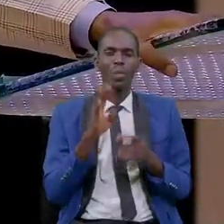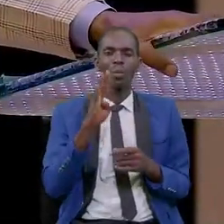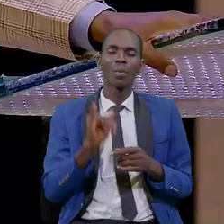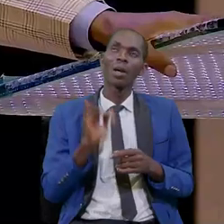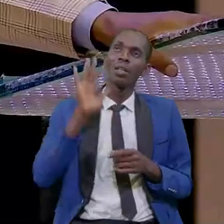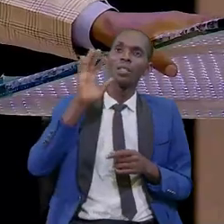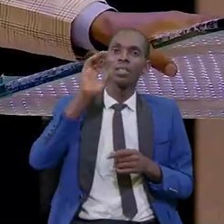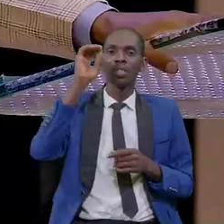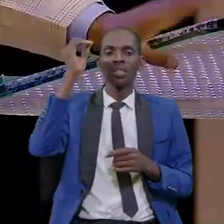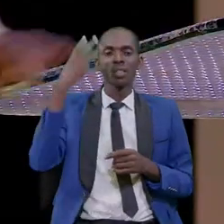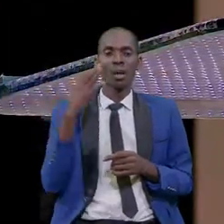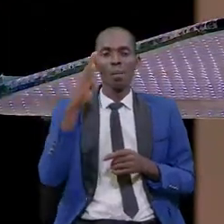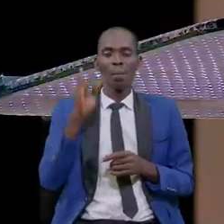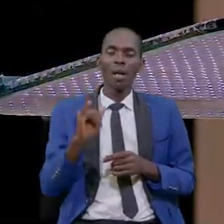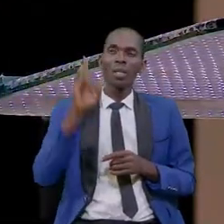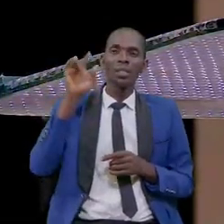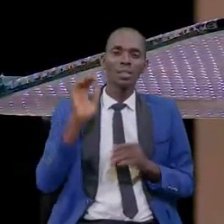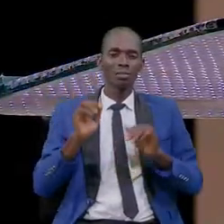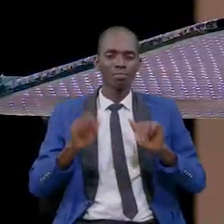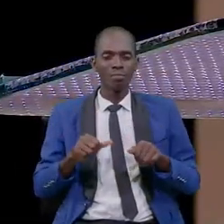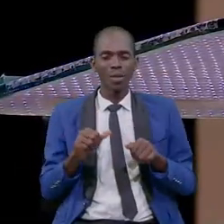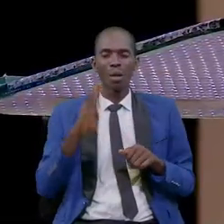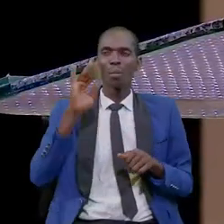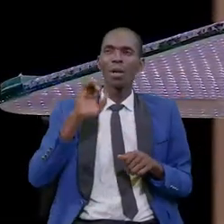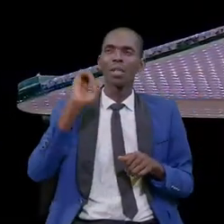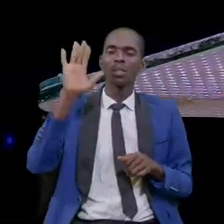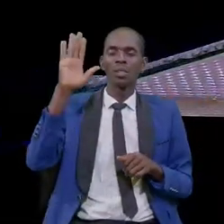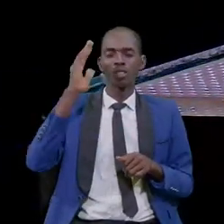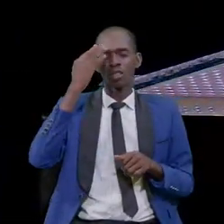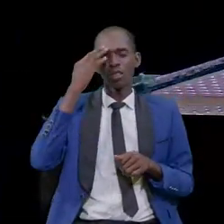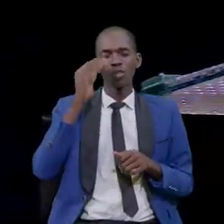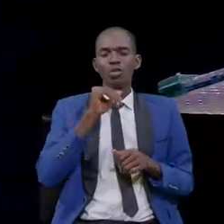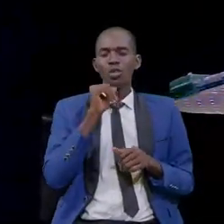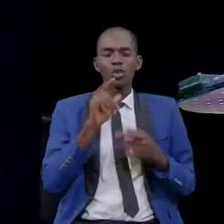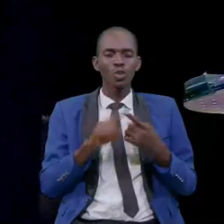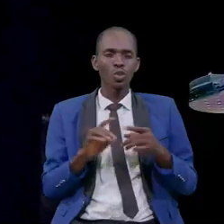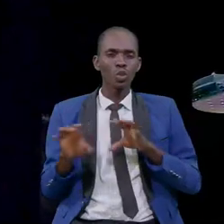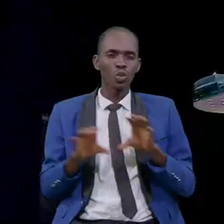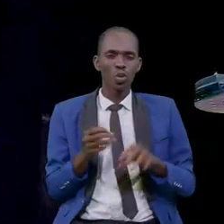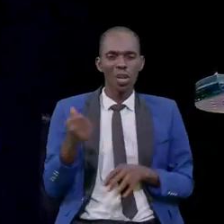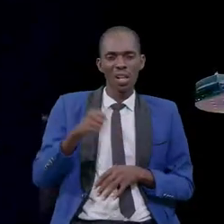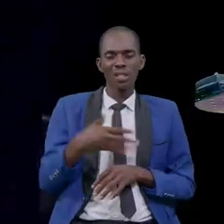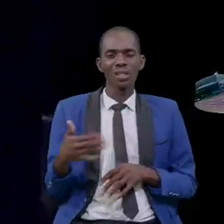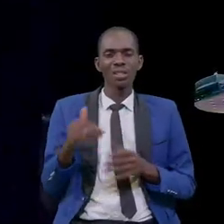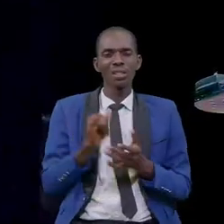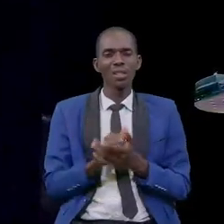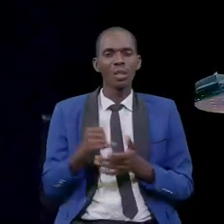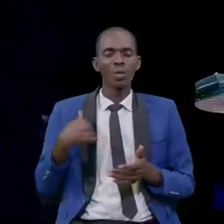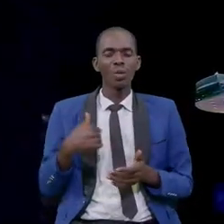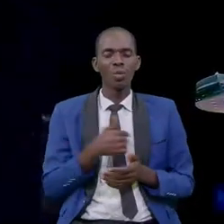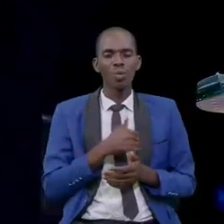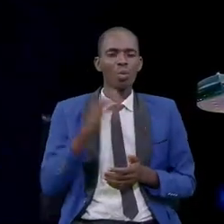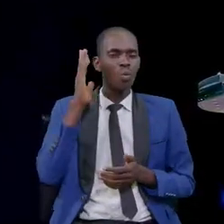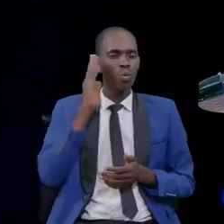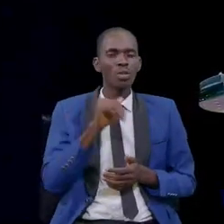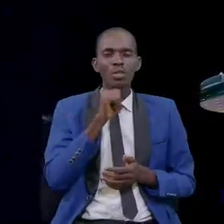grâce, par son soutien, par le discernement. On décide de ne rien faire et qu'on